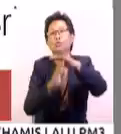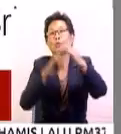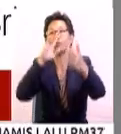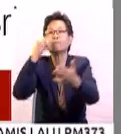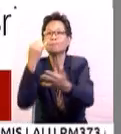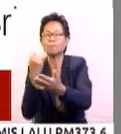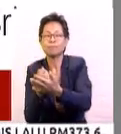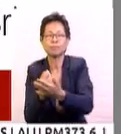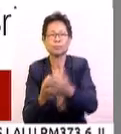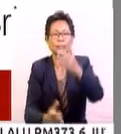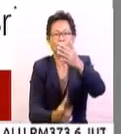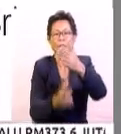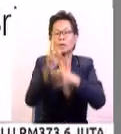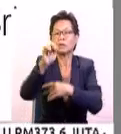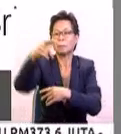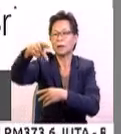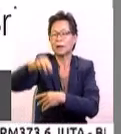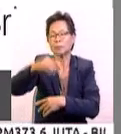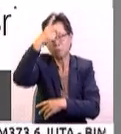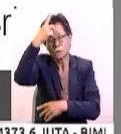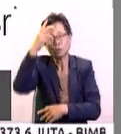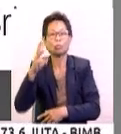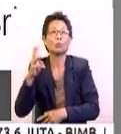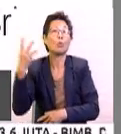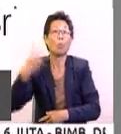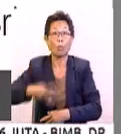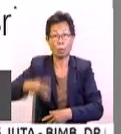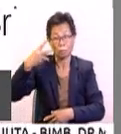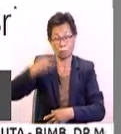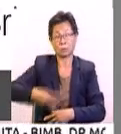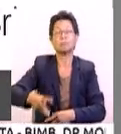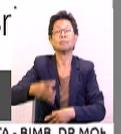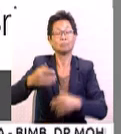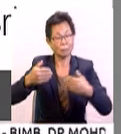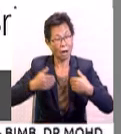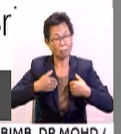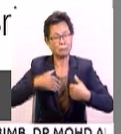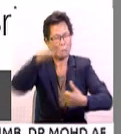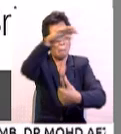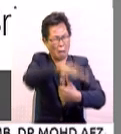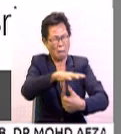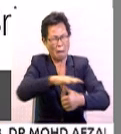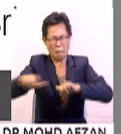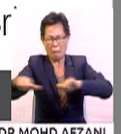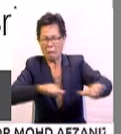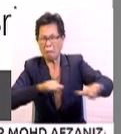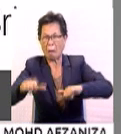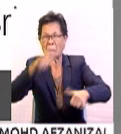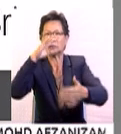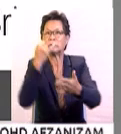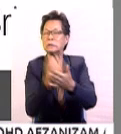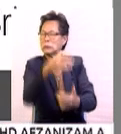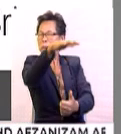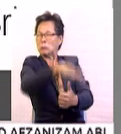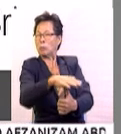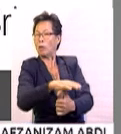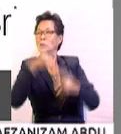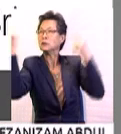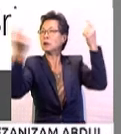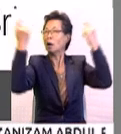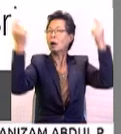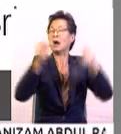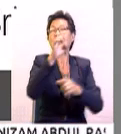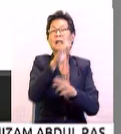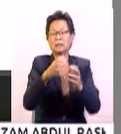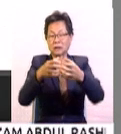Dalam pada itu, Timbalan Perdana Menteri Datuk Seri Dr. Wan Azizah Wan Ismail turut mengutuk perbuatan keganasan itu. Katanya sambutan